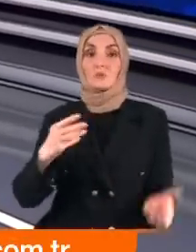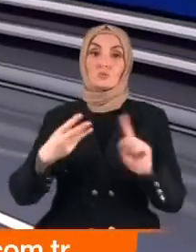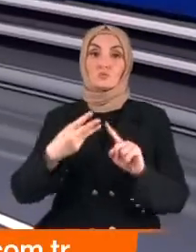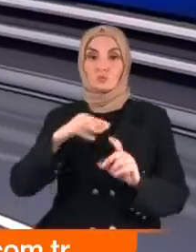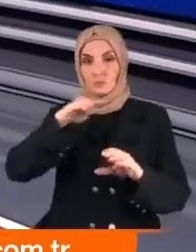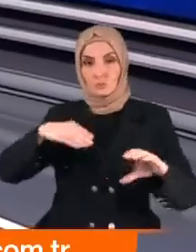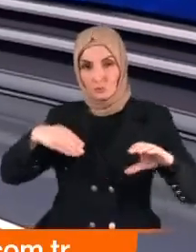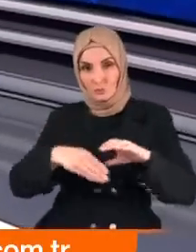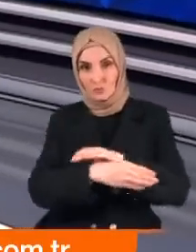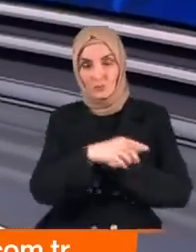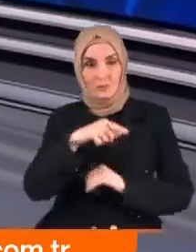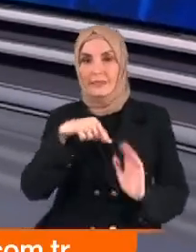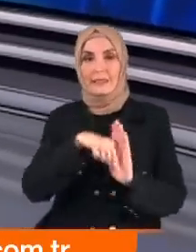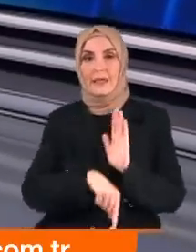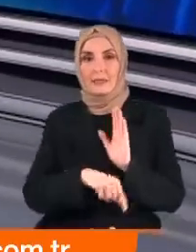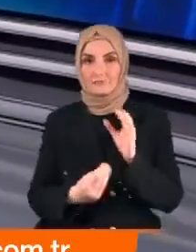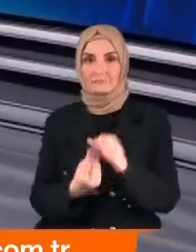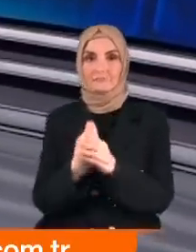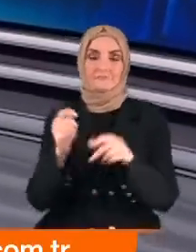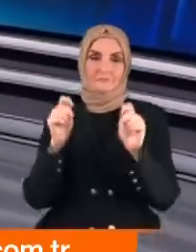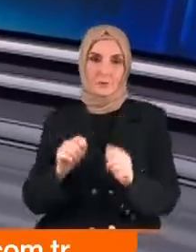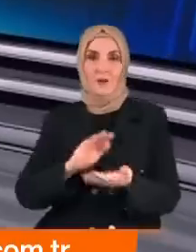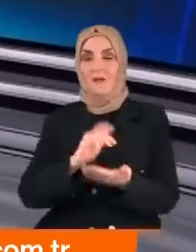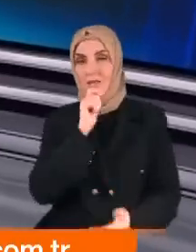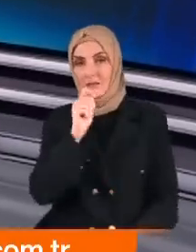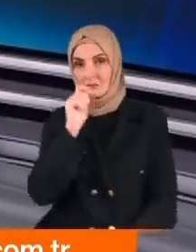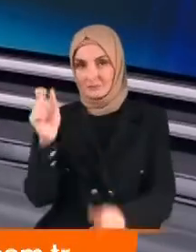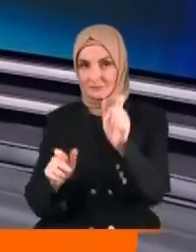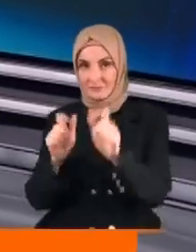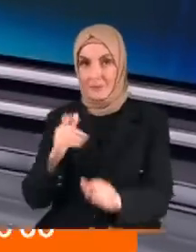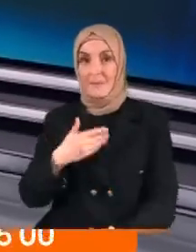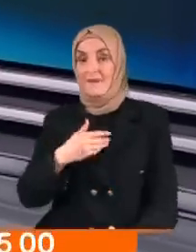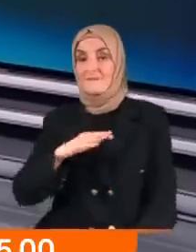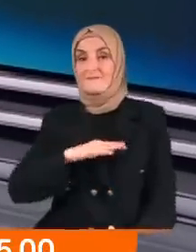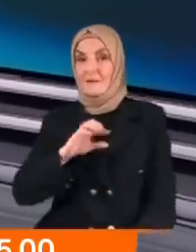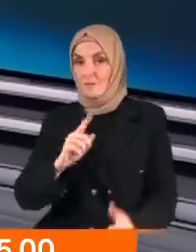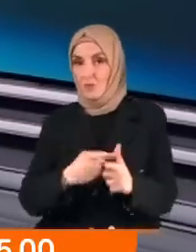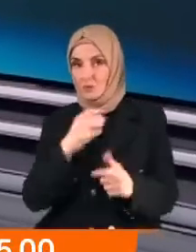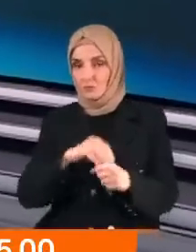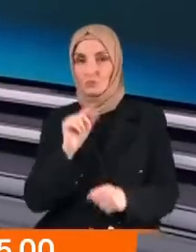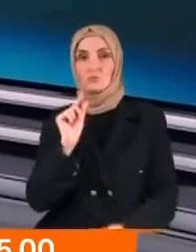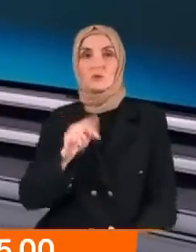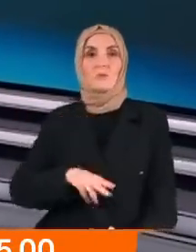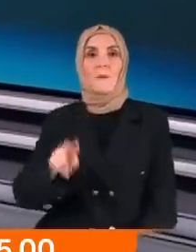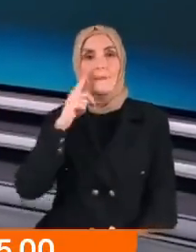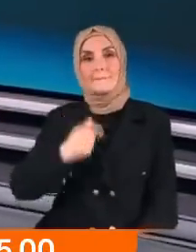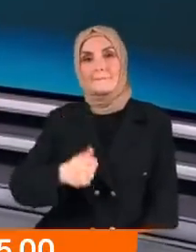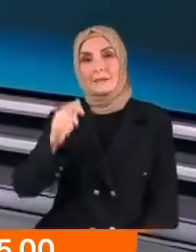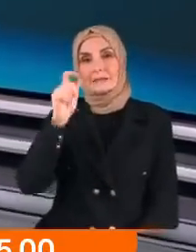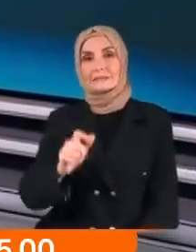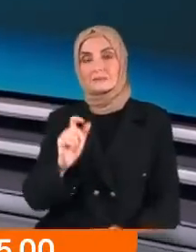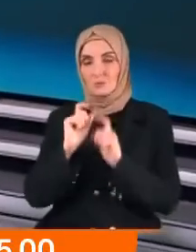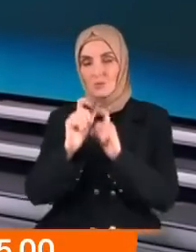Keşan ve Mehmet Bal bu dev projeye dair merak edilenleri Ulaştırma ve Altyapı Bakanı Adil Kara İsmailoğlu'na sordu. İşte